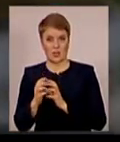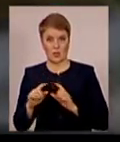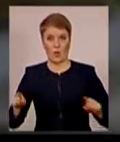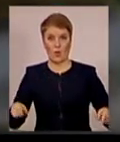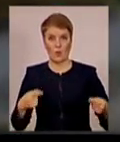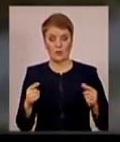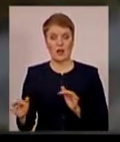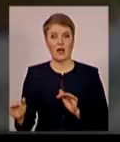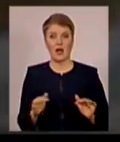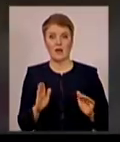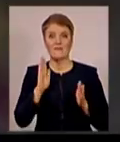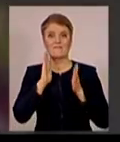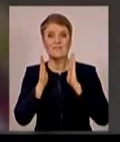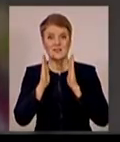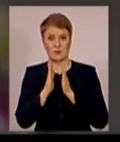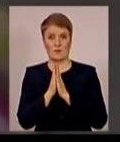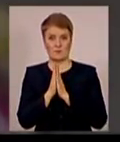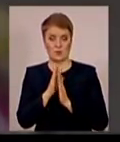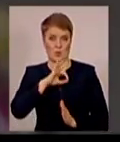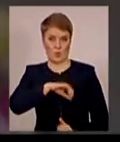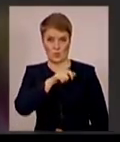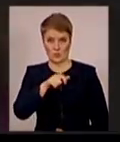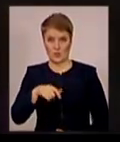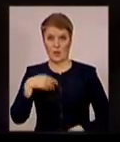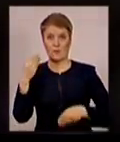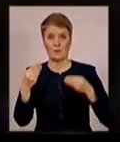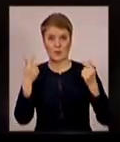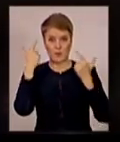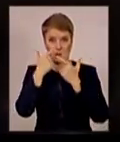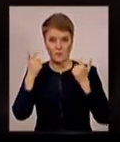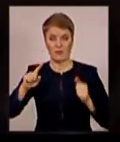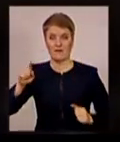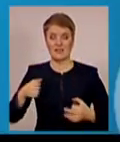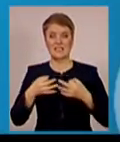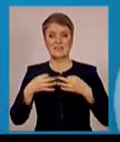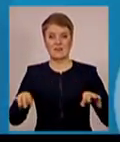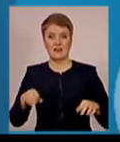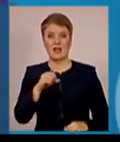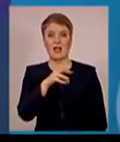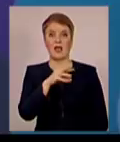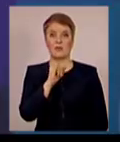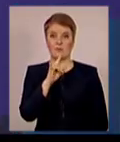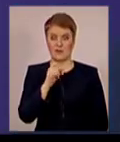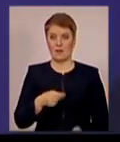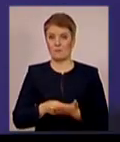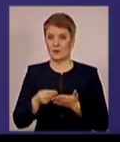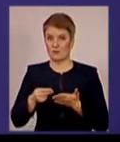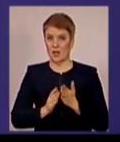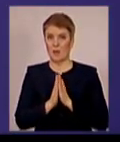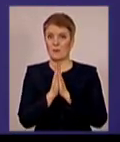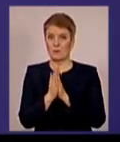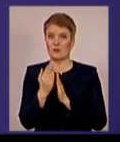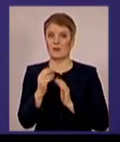закликали користувачів публікувати на своїх сторінках повідомлення із вимогою звільнити Еміра та підписати петицію на його захист